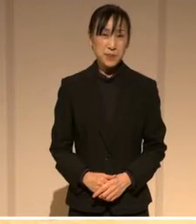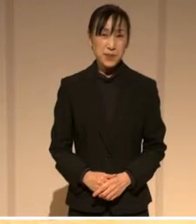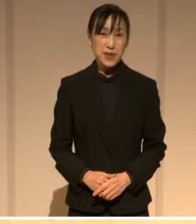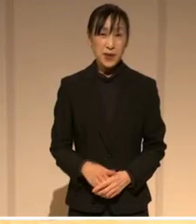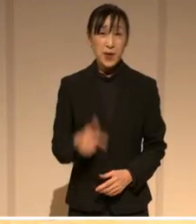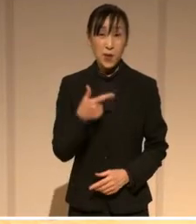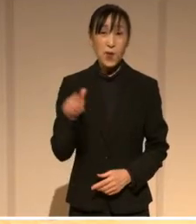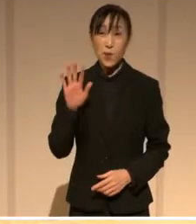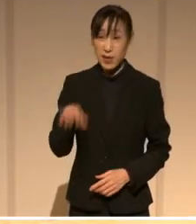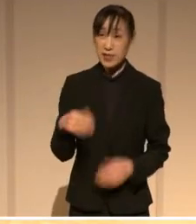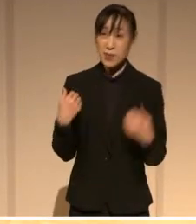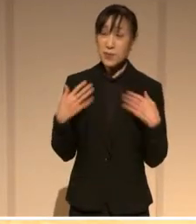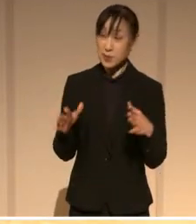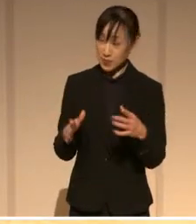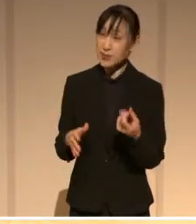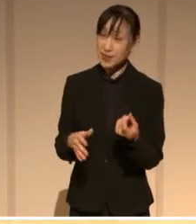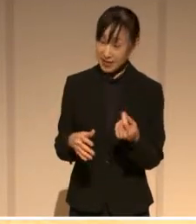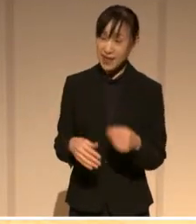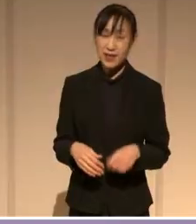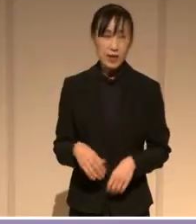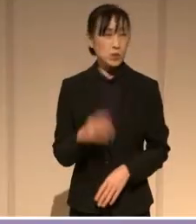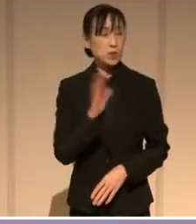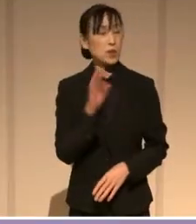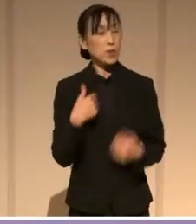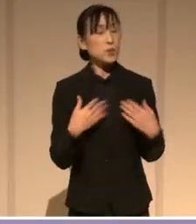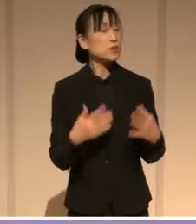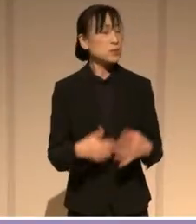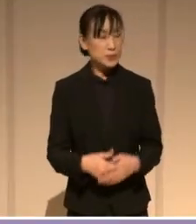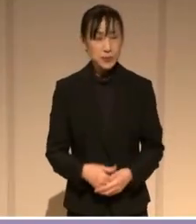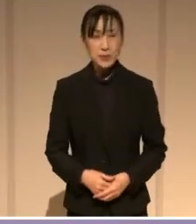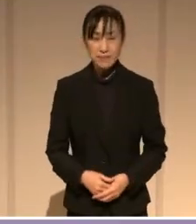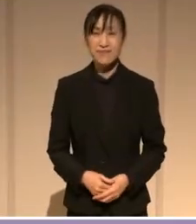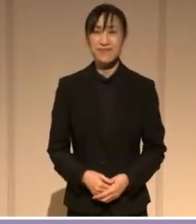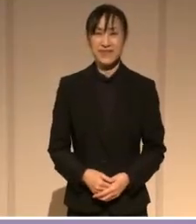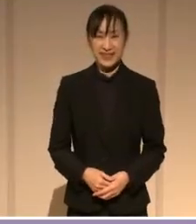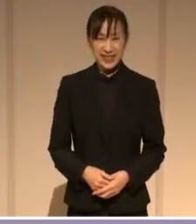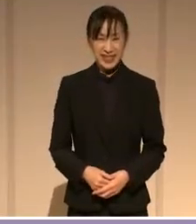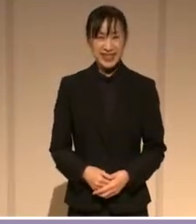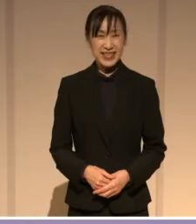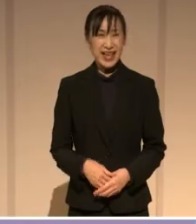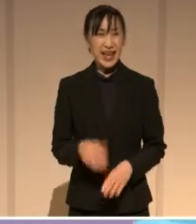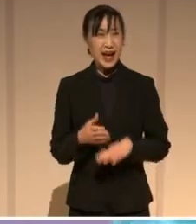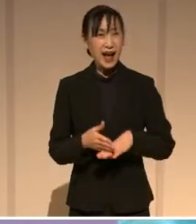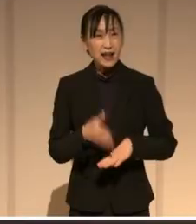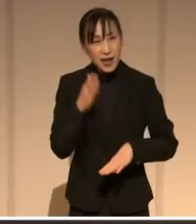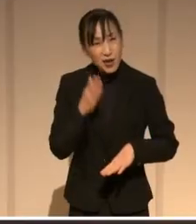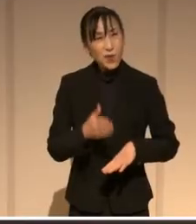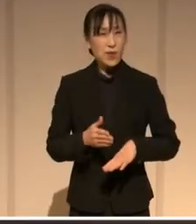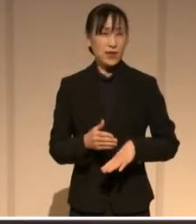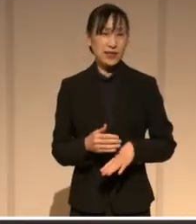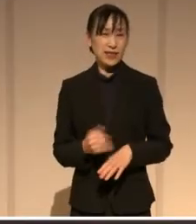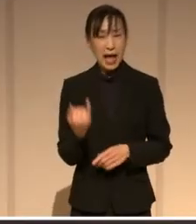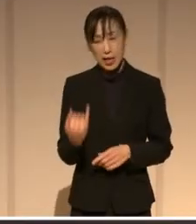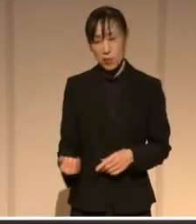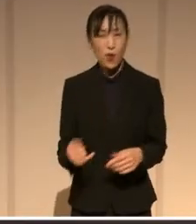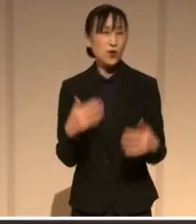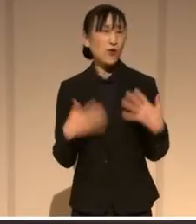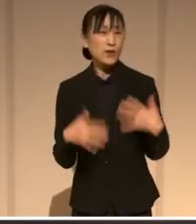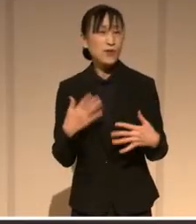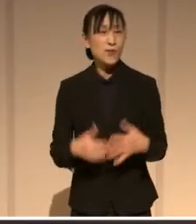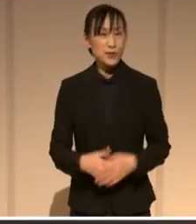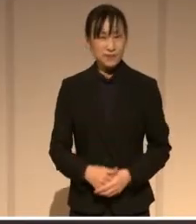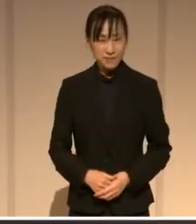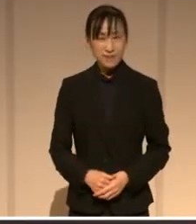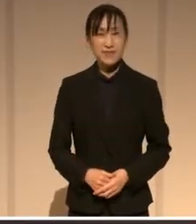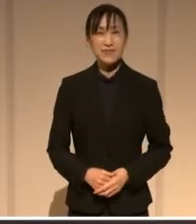ヌー以上ですはいありがとうございますいいねぇいいフォントが喜びますはいありがとうご座はちょっとせっかく